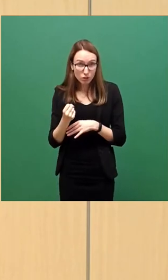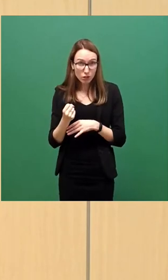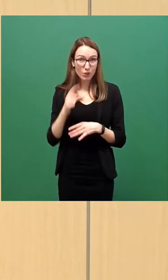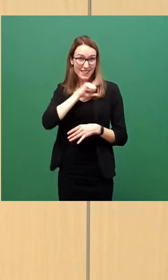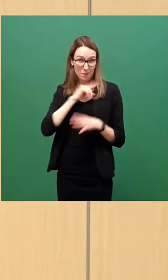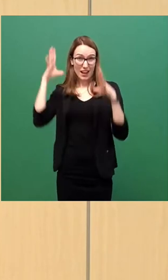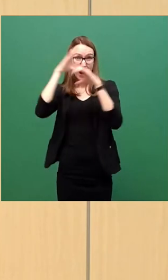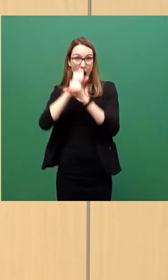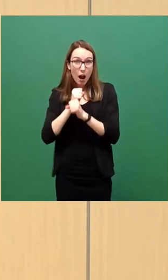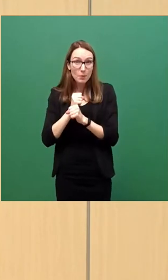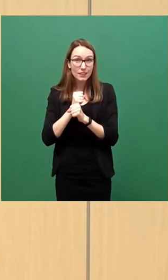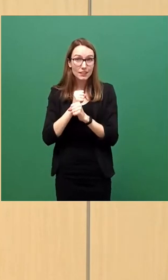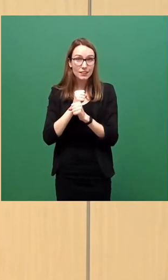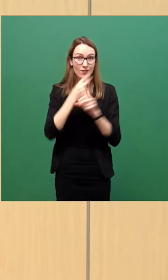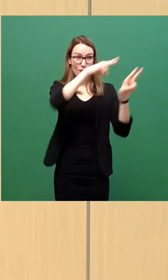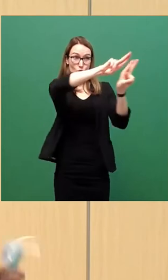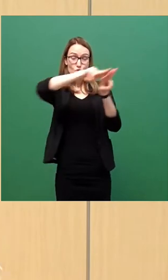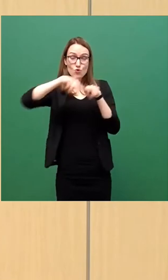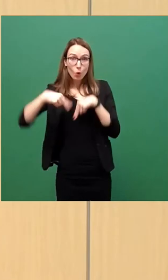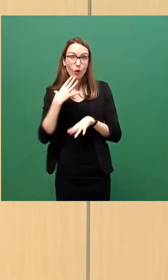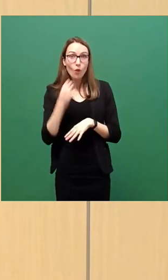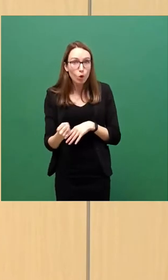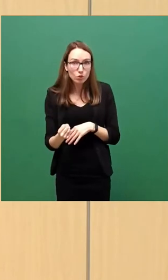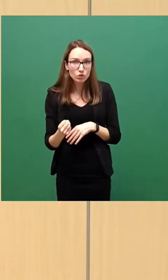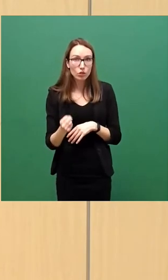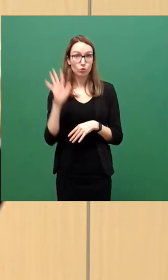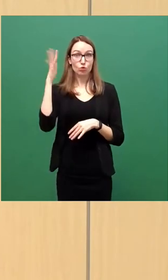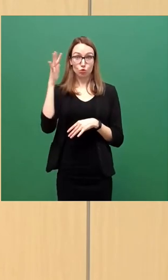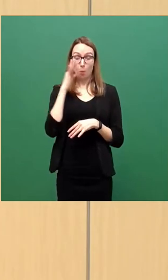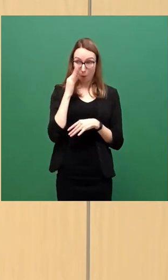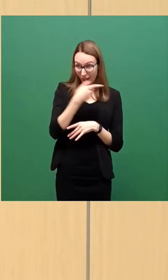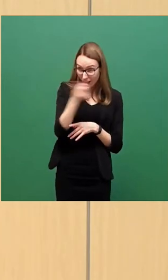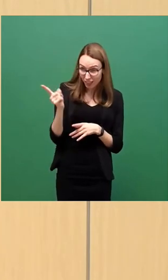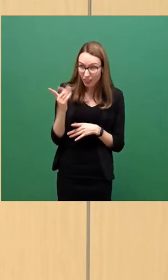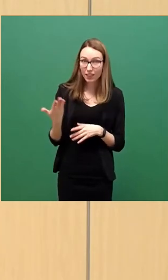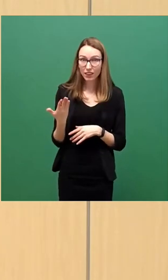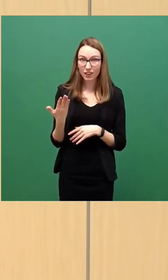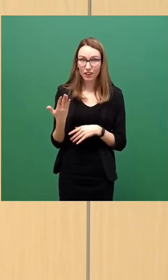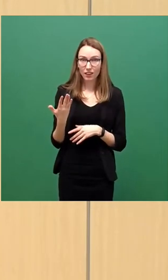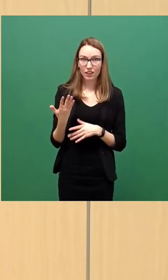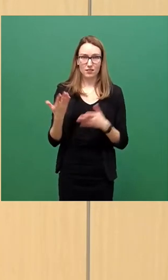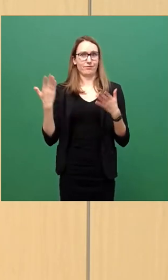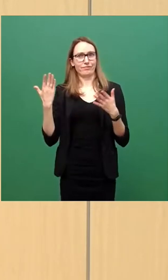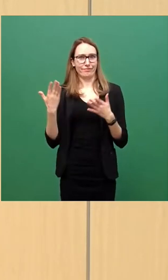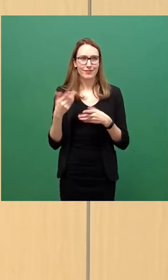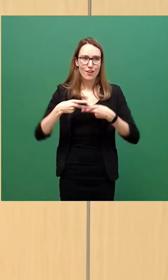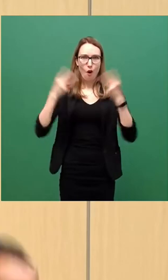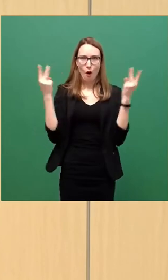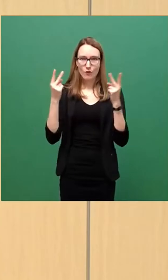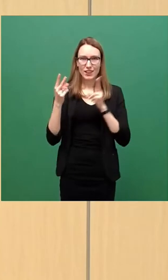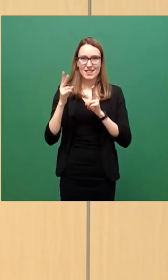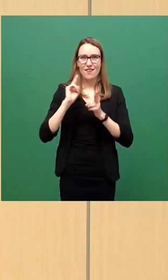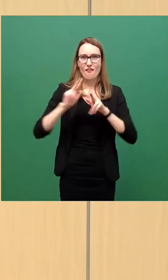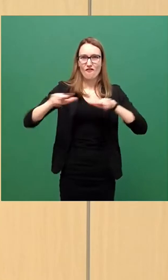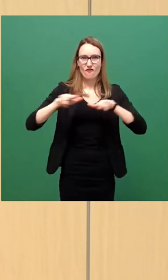wieder zurückfahren mit dem öffentlichen Personennahverkehr. Haben Sie sich das schon mal überlegt? Ich meine, der Schulte-Wissermann wird das mit dem DVB-Bike machen. Wird er nie, weil er nie